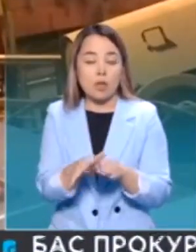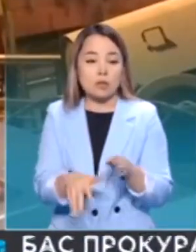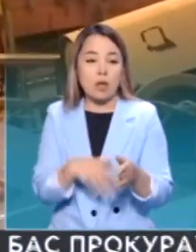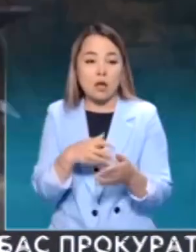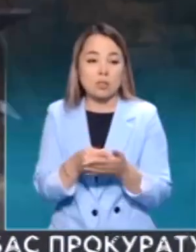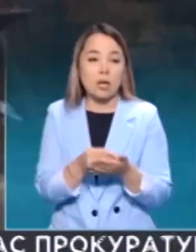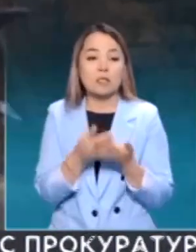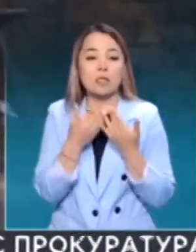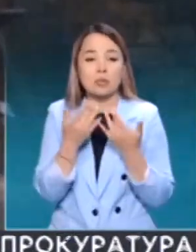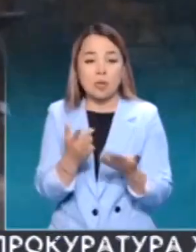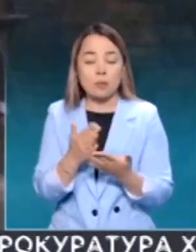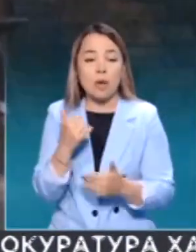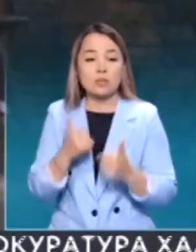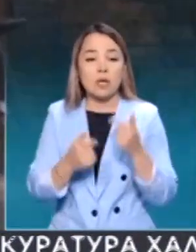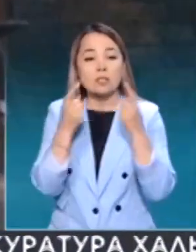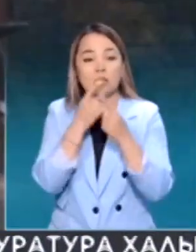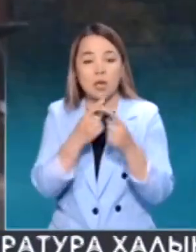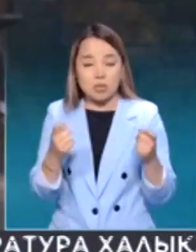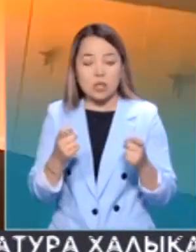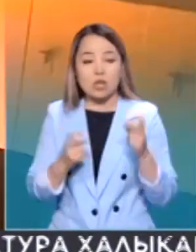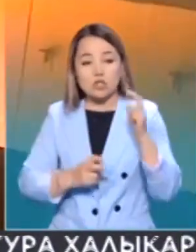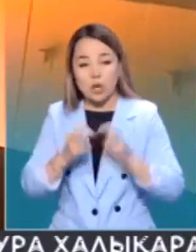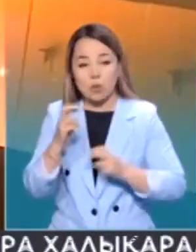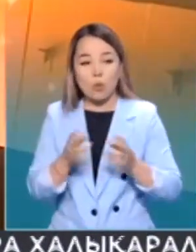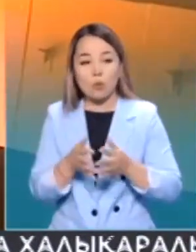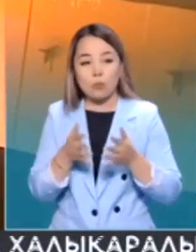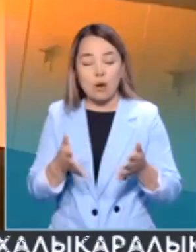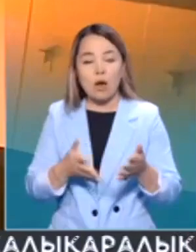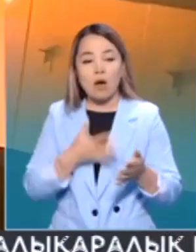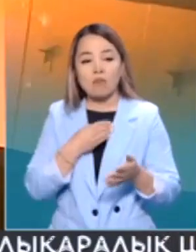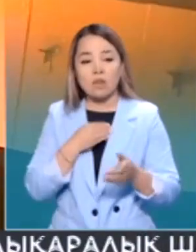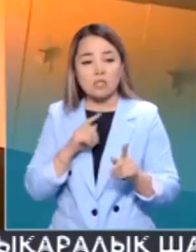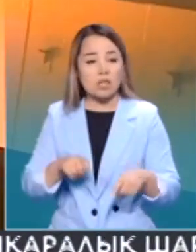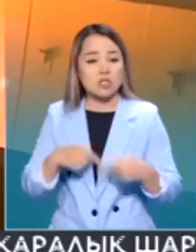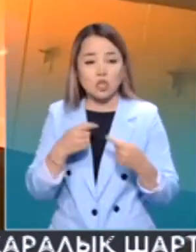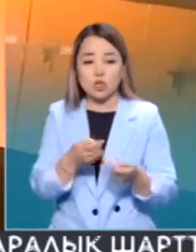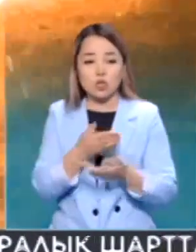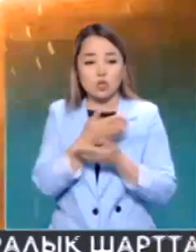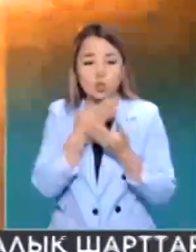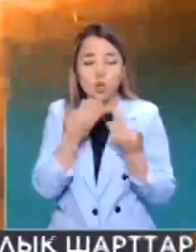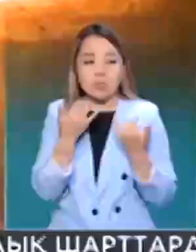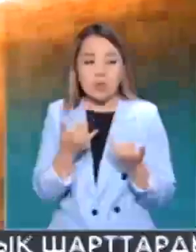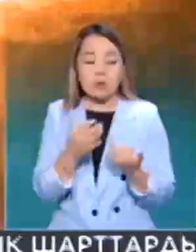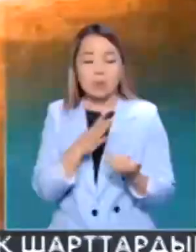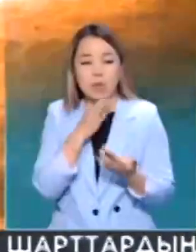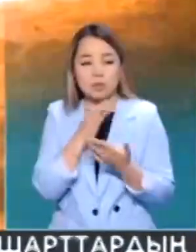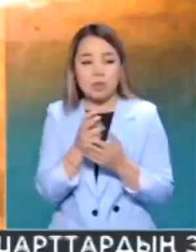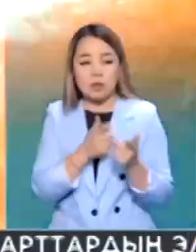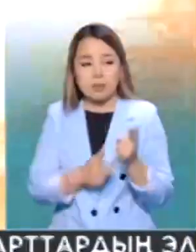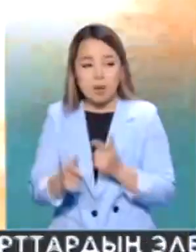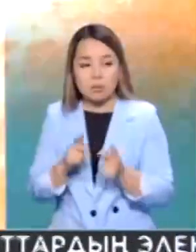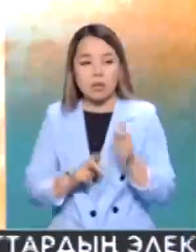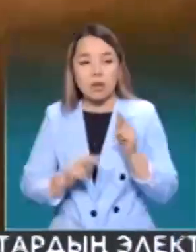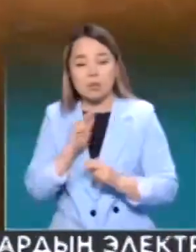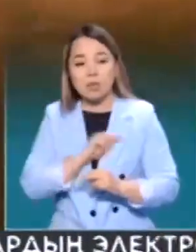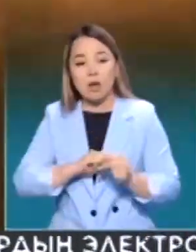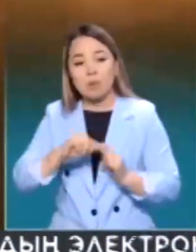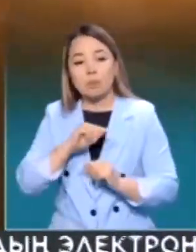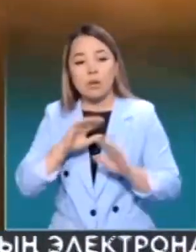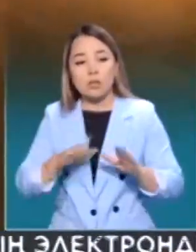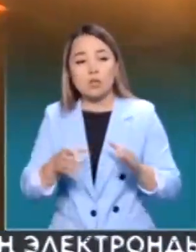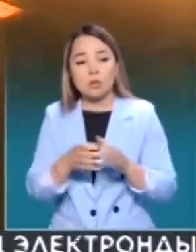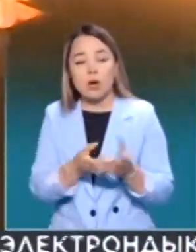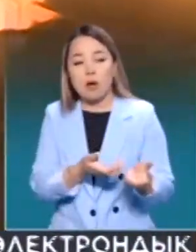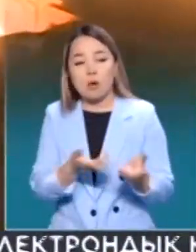төлеуді талап етеді. Ал тендер жариялаған мекеме зауытқа көбіне аванс бермейді. Одан бөлек зауыт өз қаражатына дайындаған өнімді кәсіпорны қабылдайтынына да